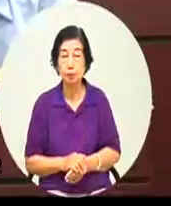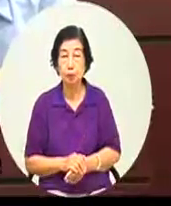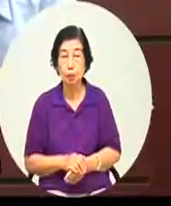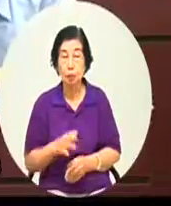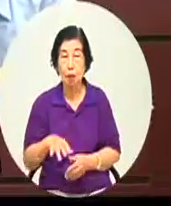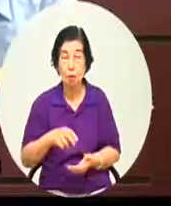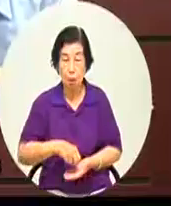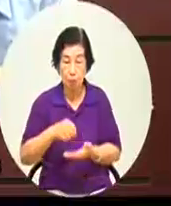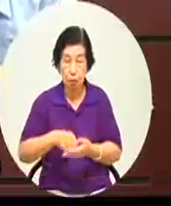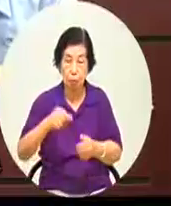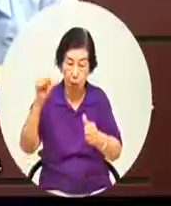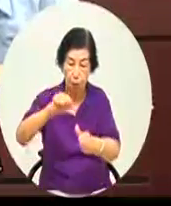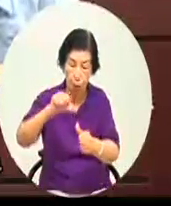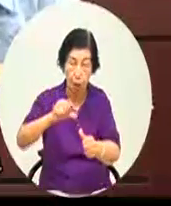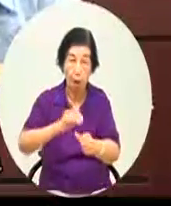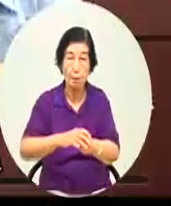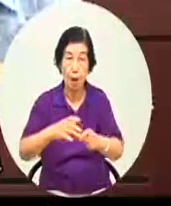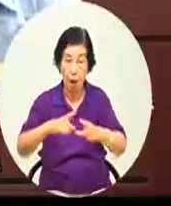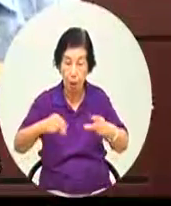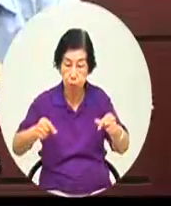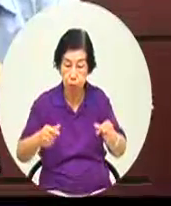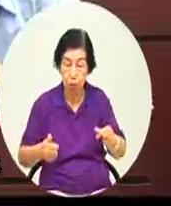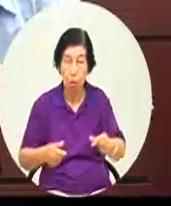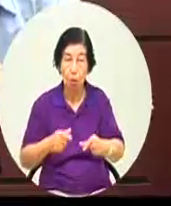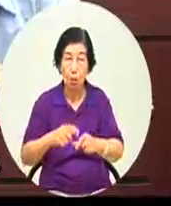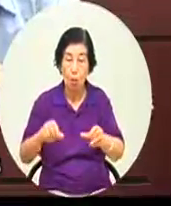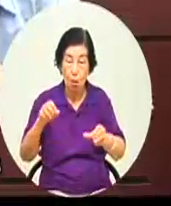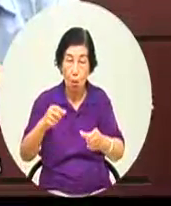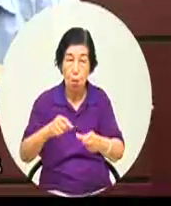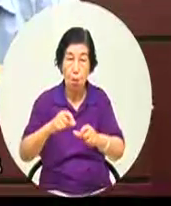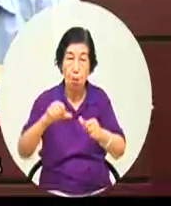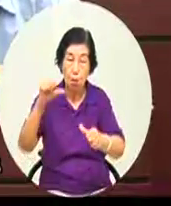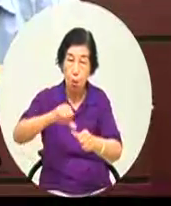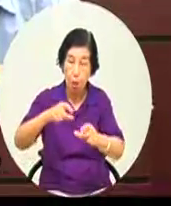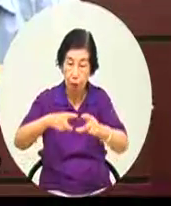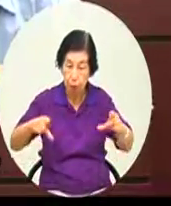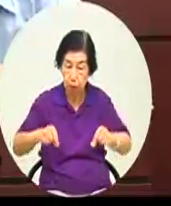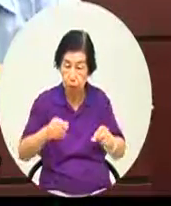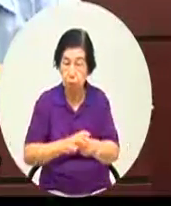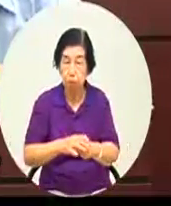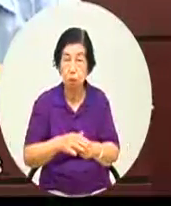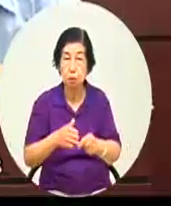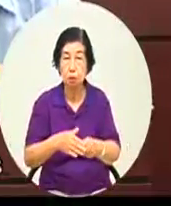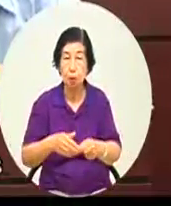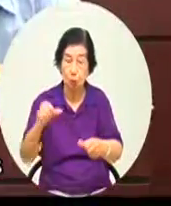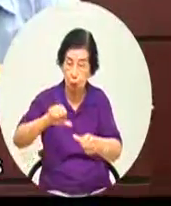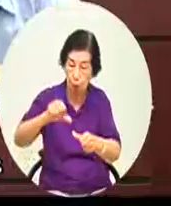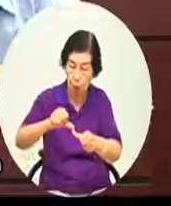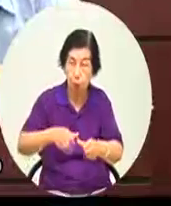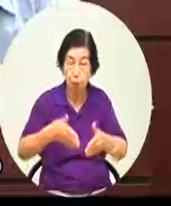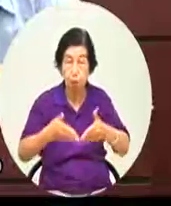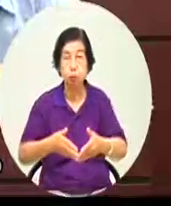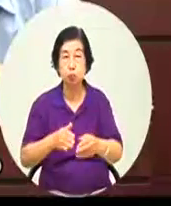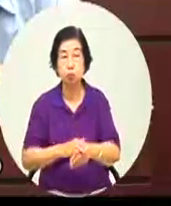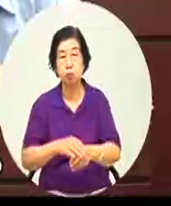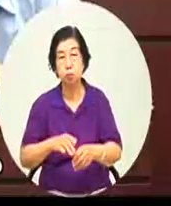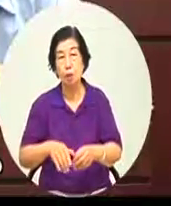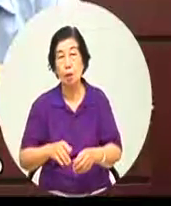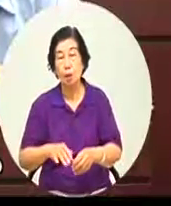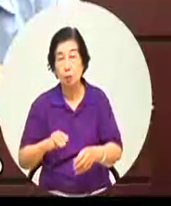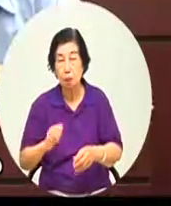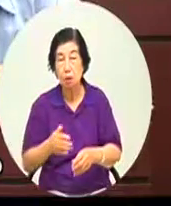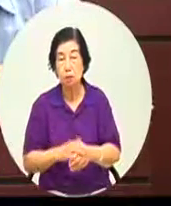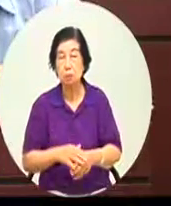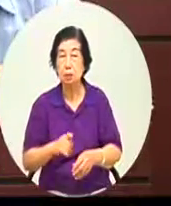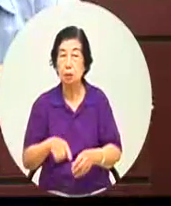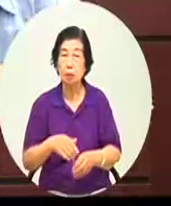的，罚单都已经下去了，他们还是得要停，一定是有结构上的需求， 啊，那这个我已经听到， 就是你猜测说